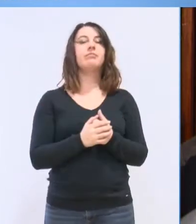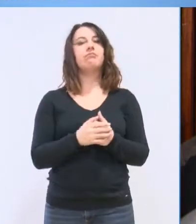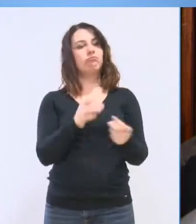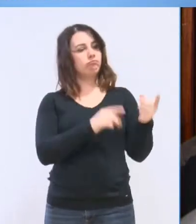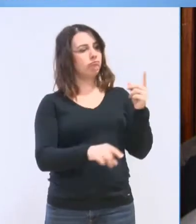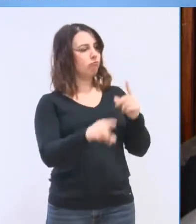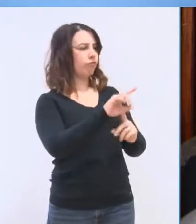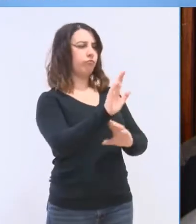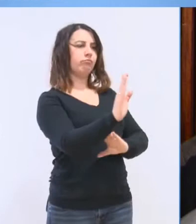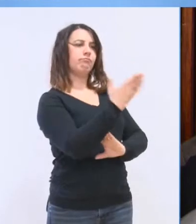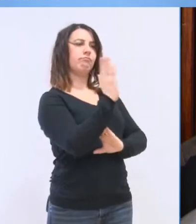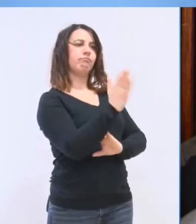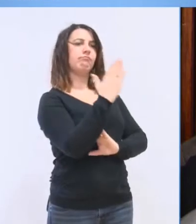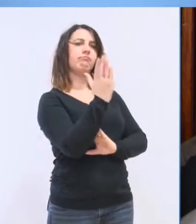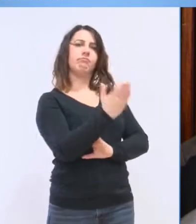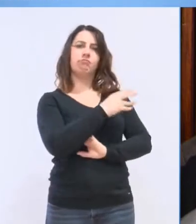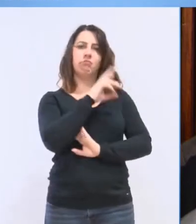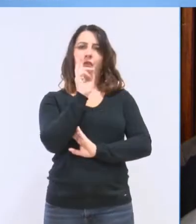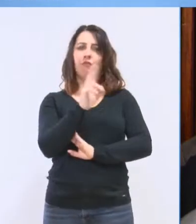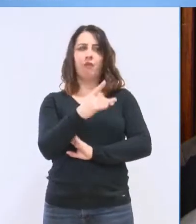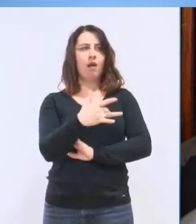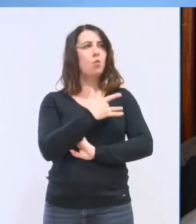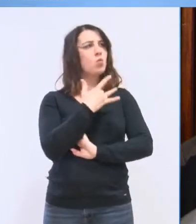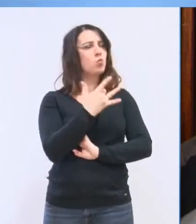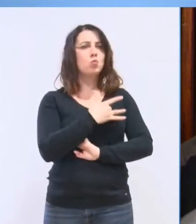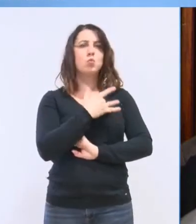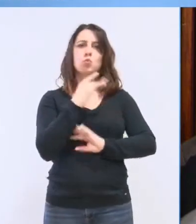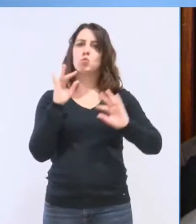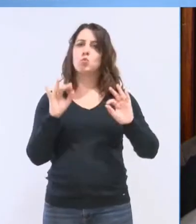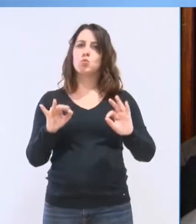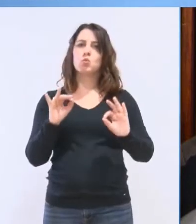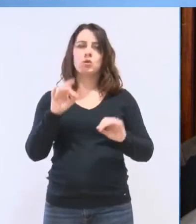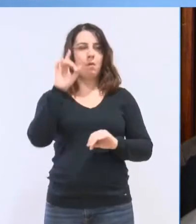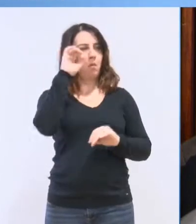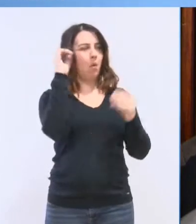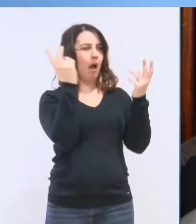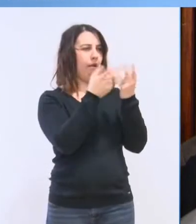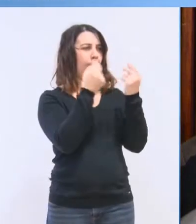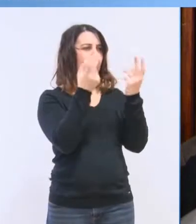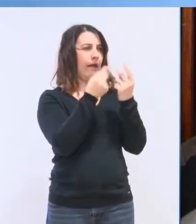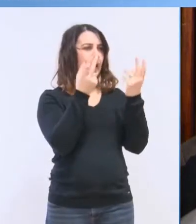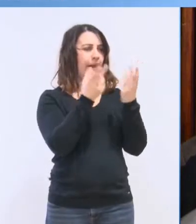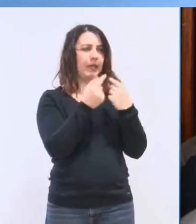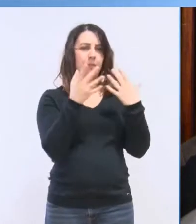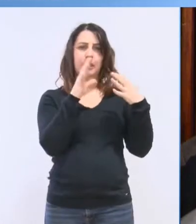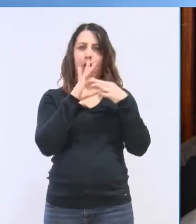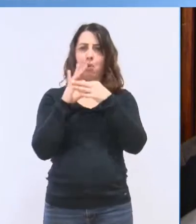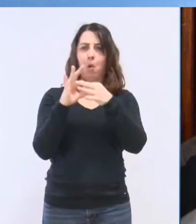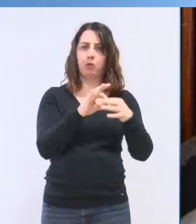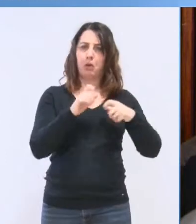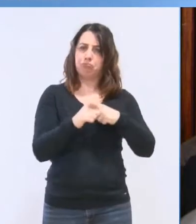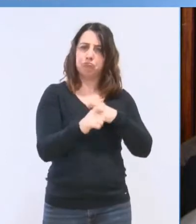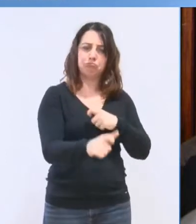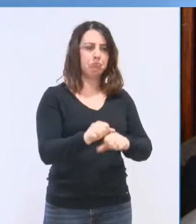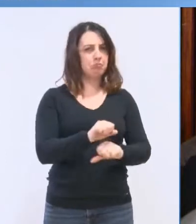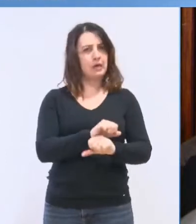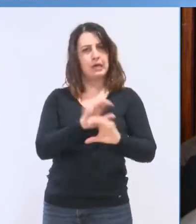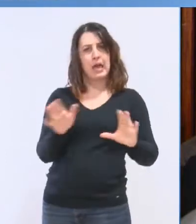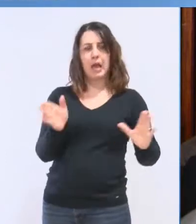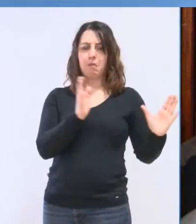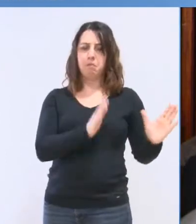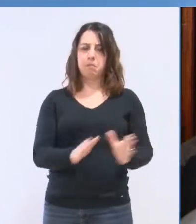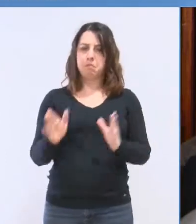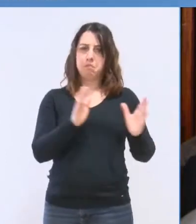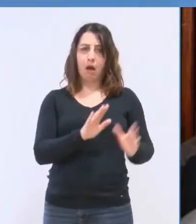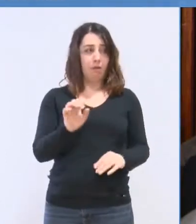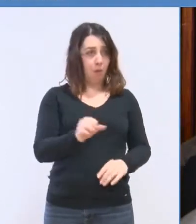votre présentation et la délibération qu'on a vue est très intéressante parce que vous développez de façon coordonné et clair. Et pour moi, c'est vraiment